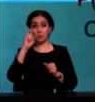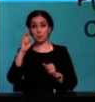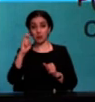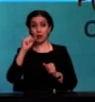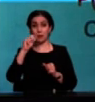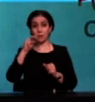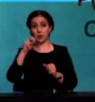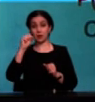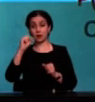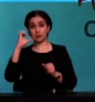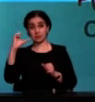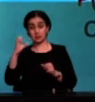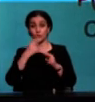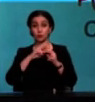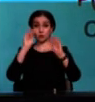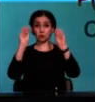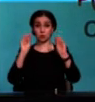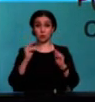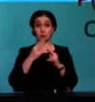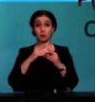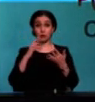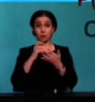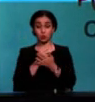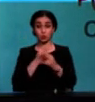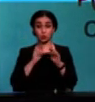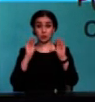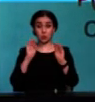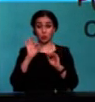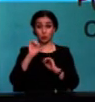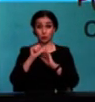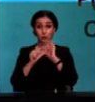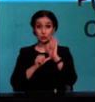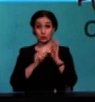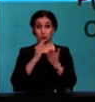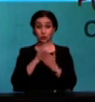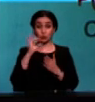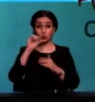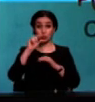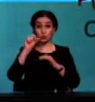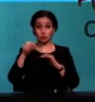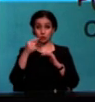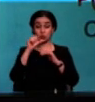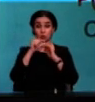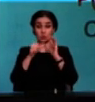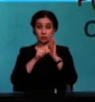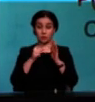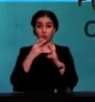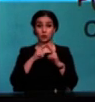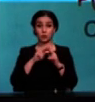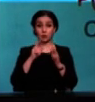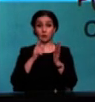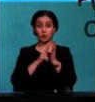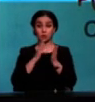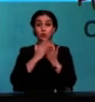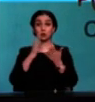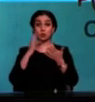плюс П от С. Подставляем полученные числа. 0,16 плюс 0,8 плюс 0,8.